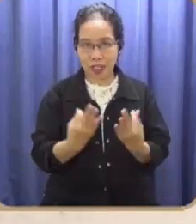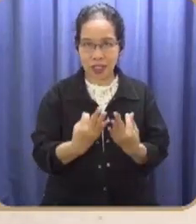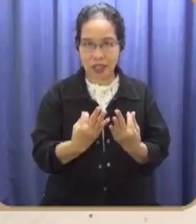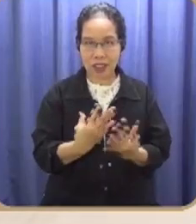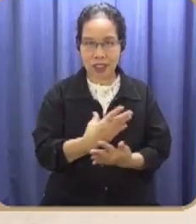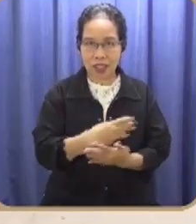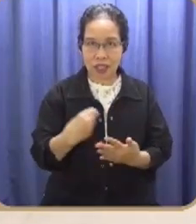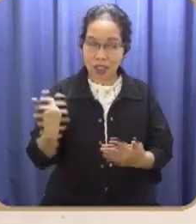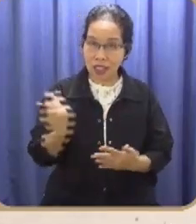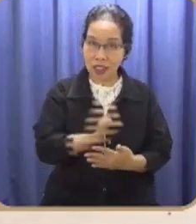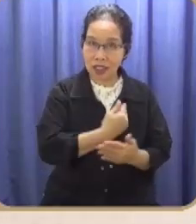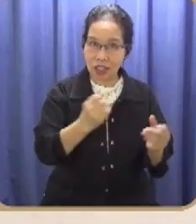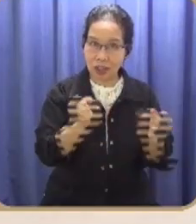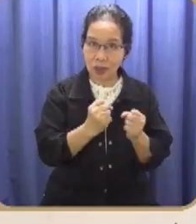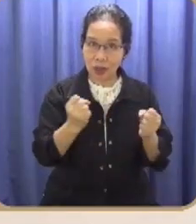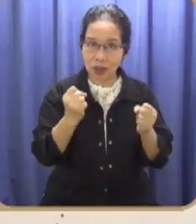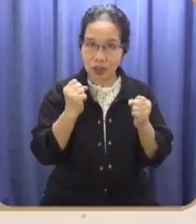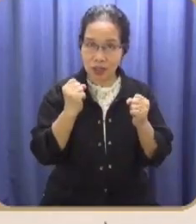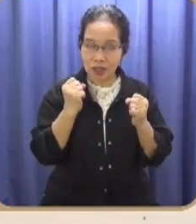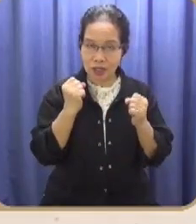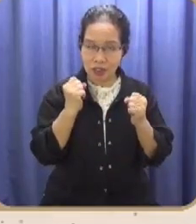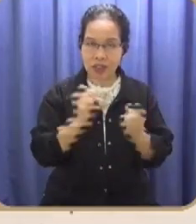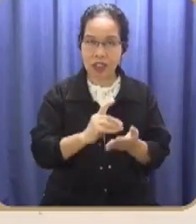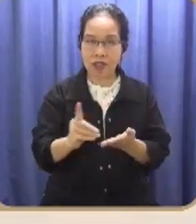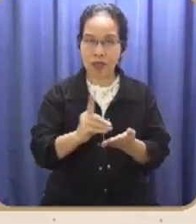ating munting nakayanan. Brother Brian?